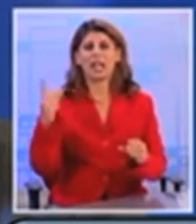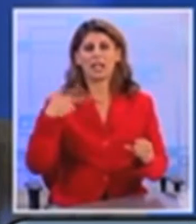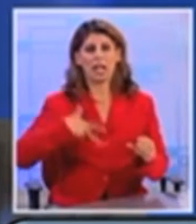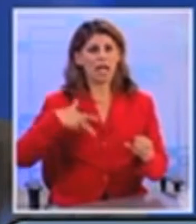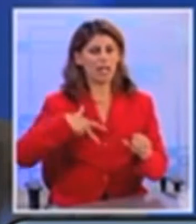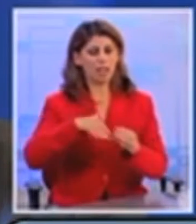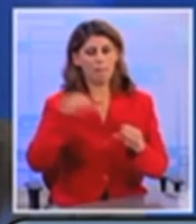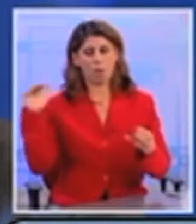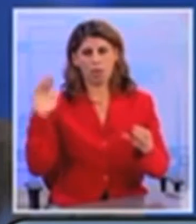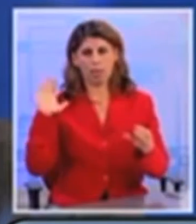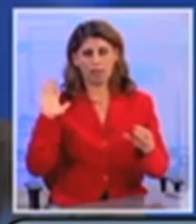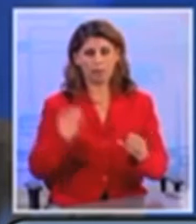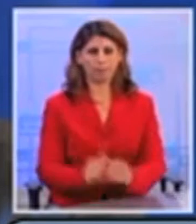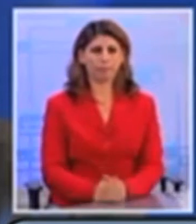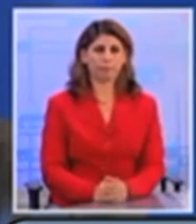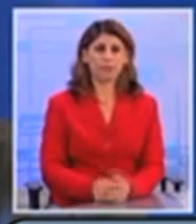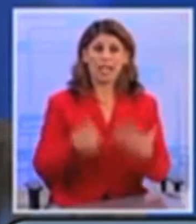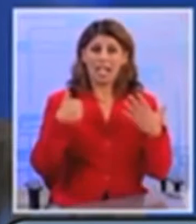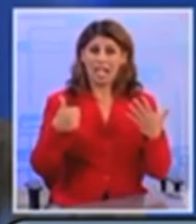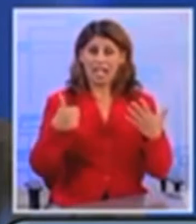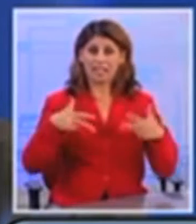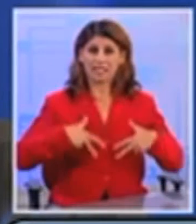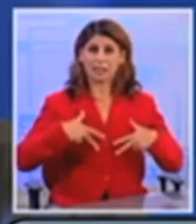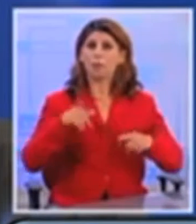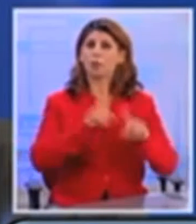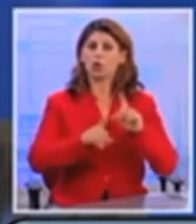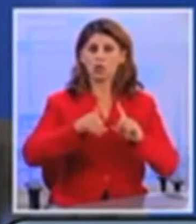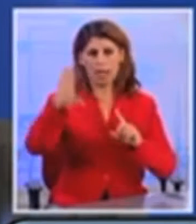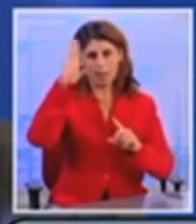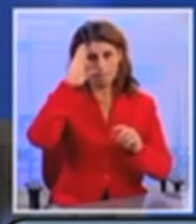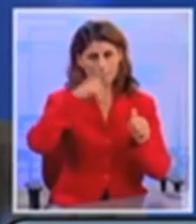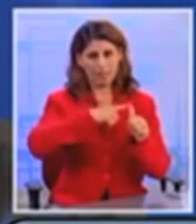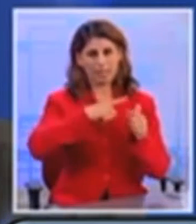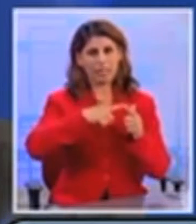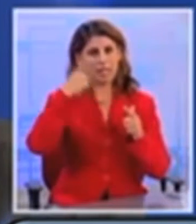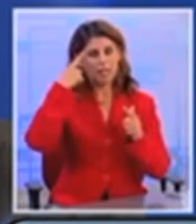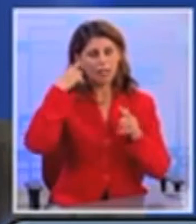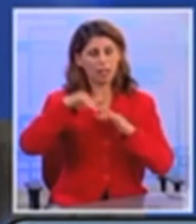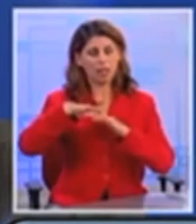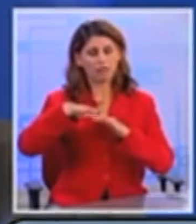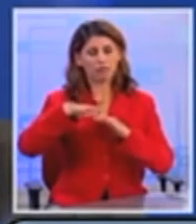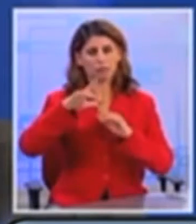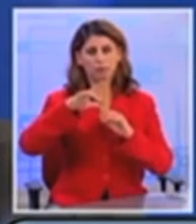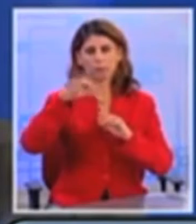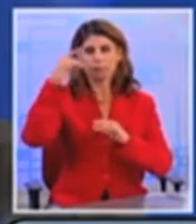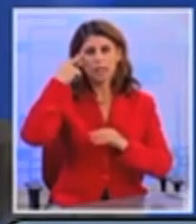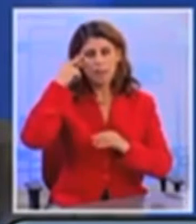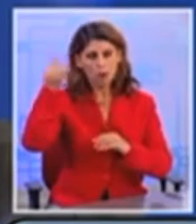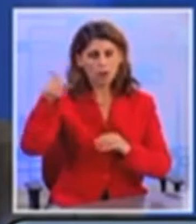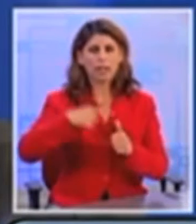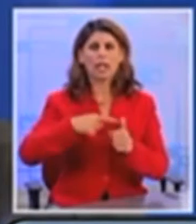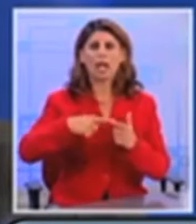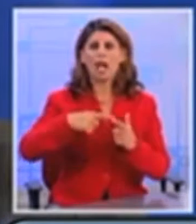opposés sont les États-Unis, le Japon, le Canada, le Royaume-Uni,